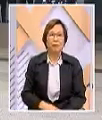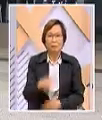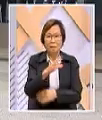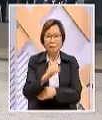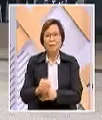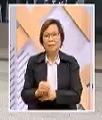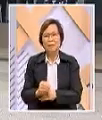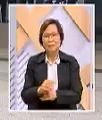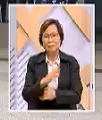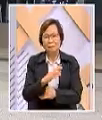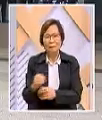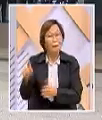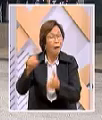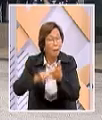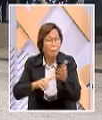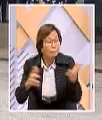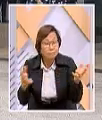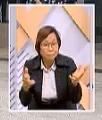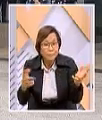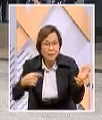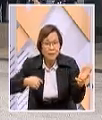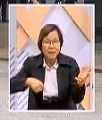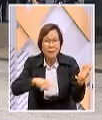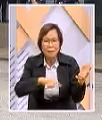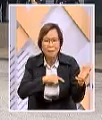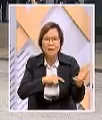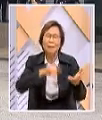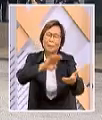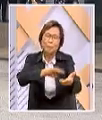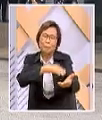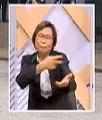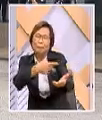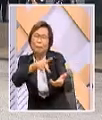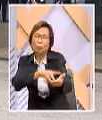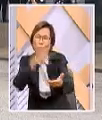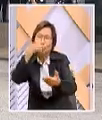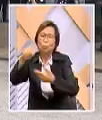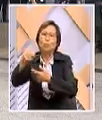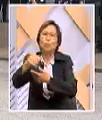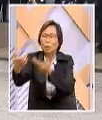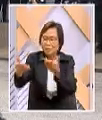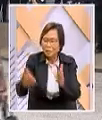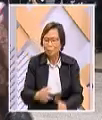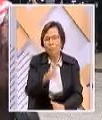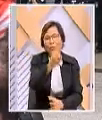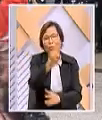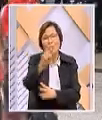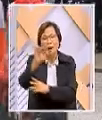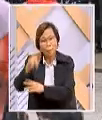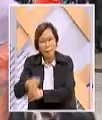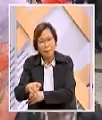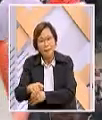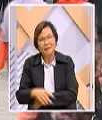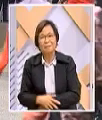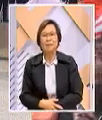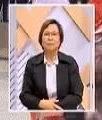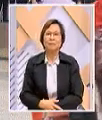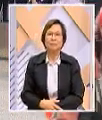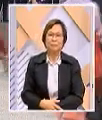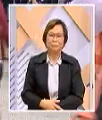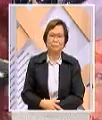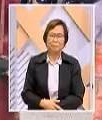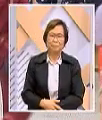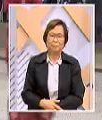Dan seterusnya, apa kata kita bagi pantun buat tetamu kehormat kita? Pak Abu Gembira